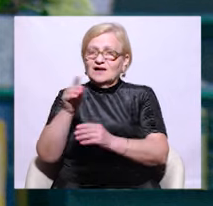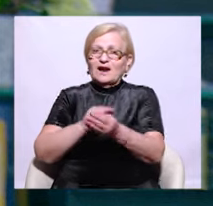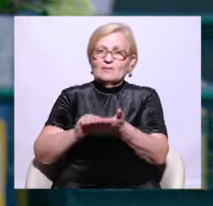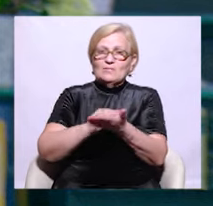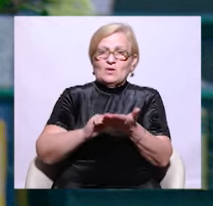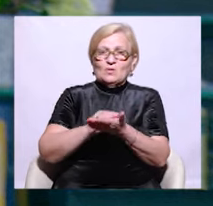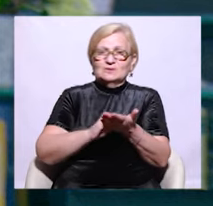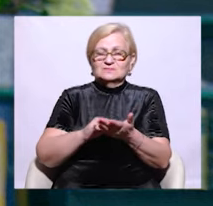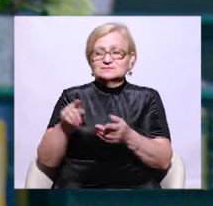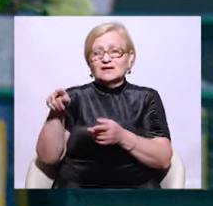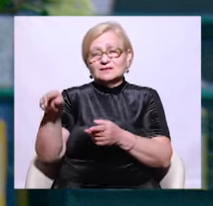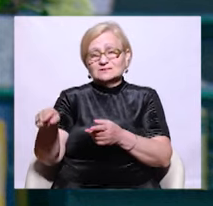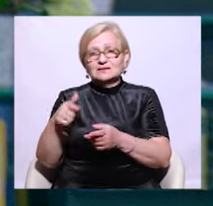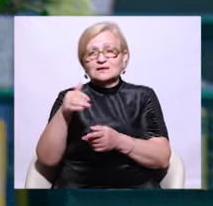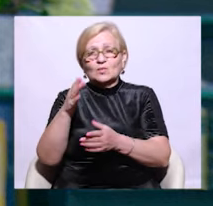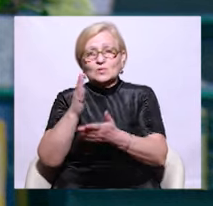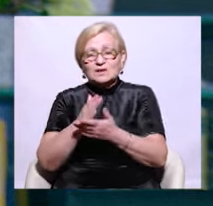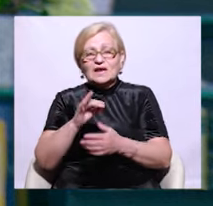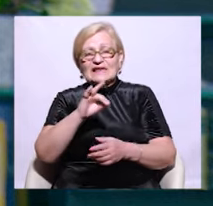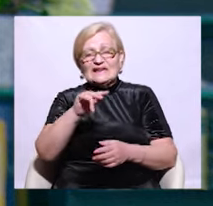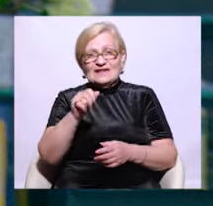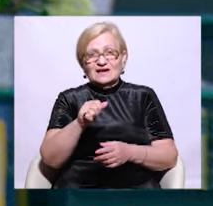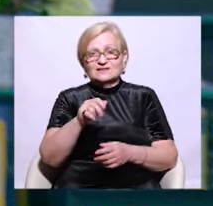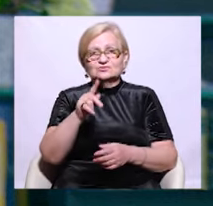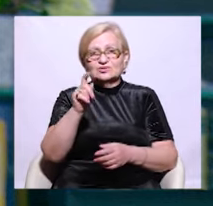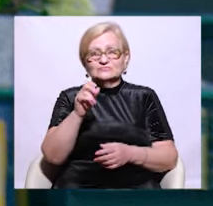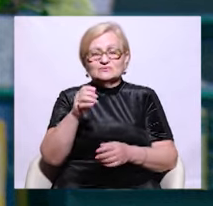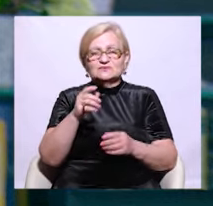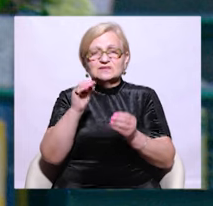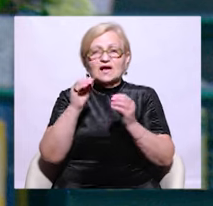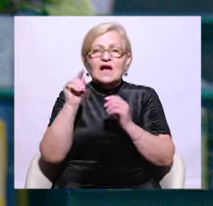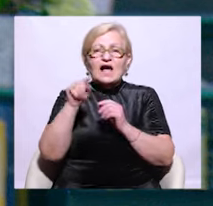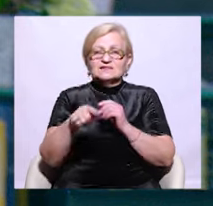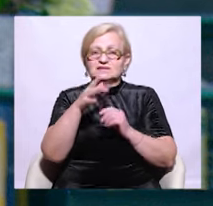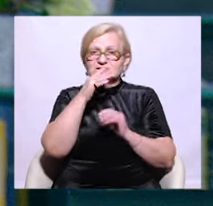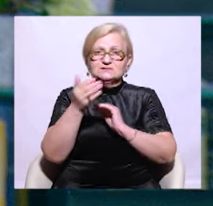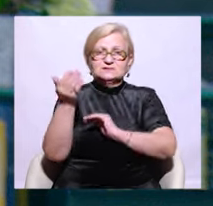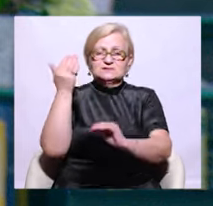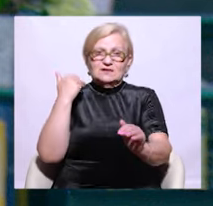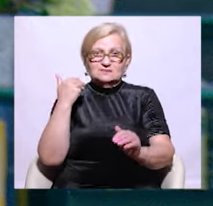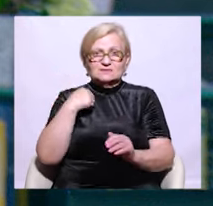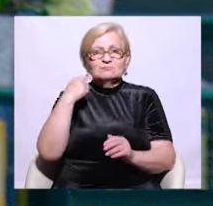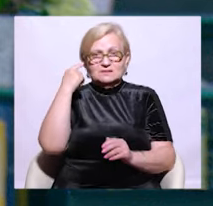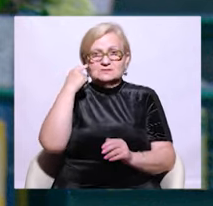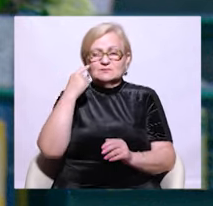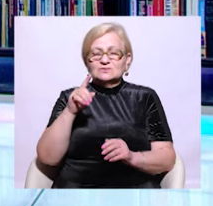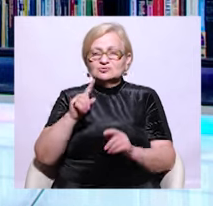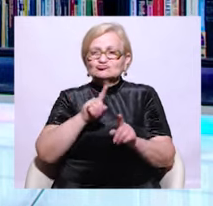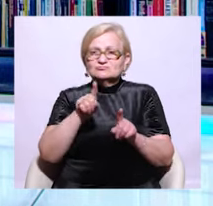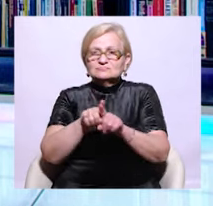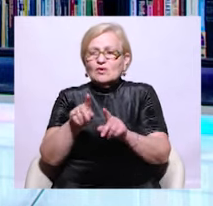და გრიგოლი არის ილია ჭავჭავაძე 1000 წლით ადრე. რა მაფიქრებინებს